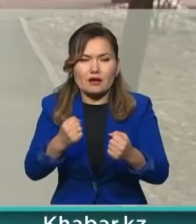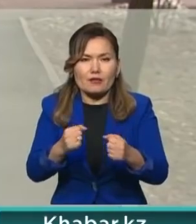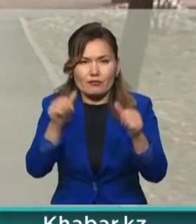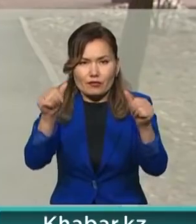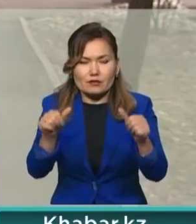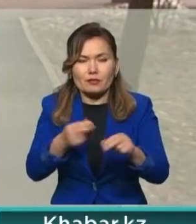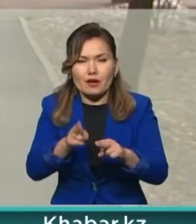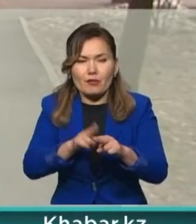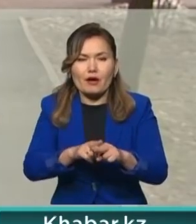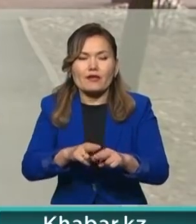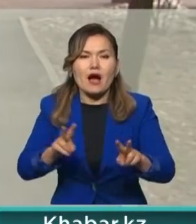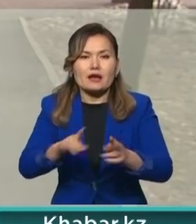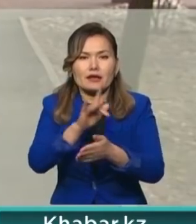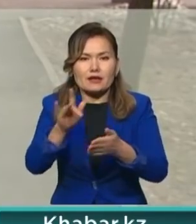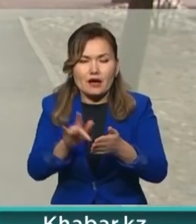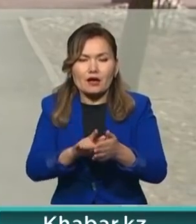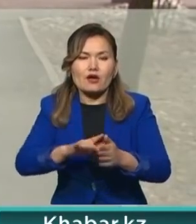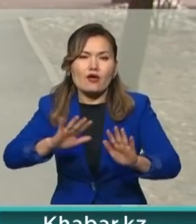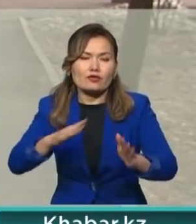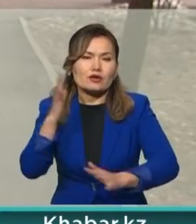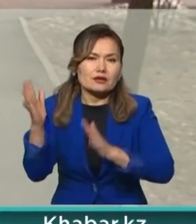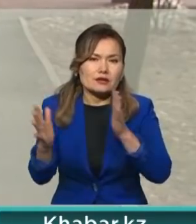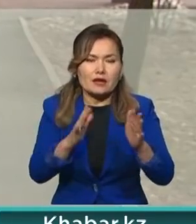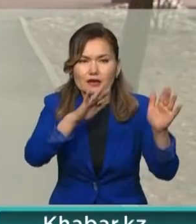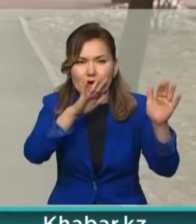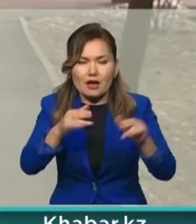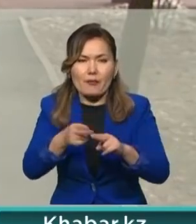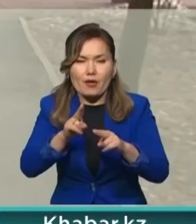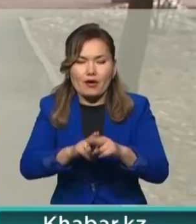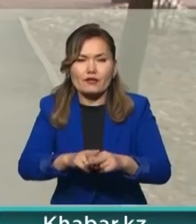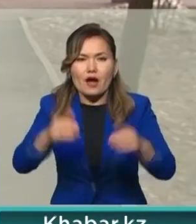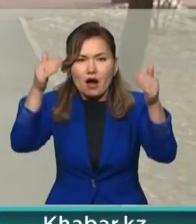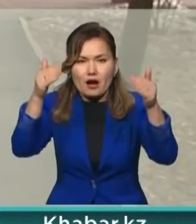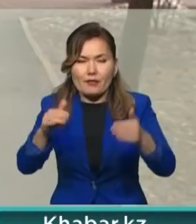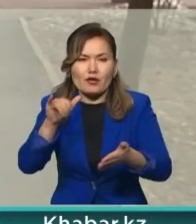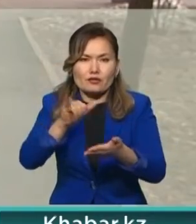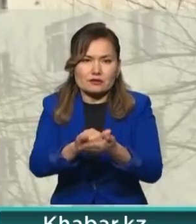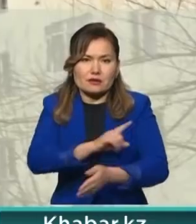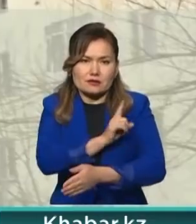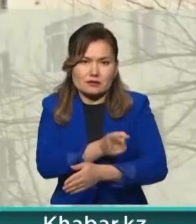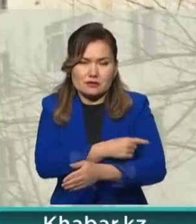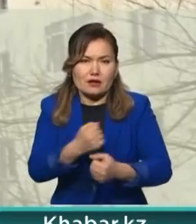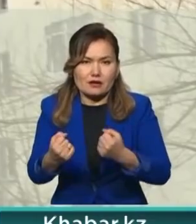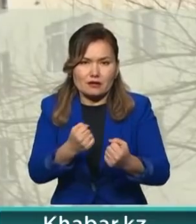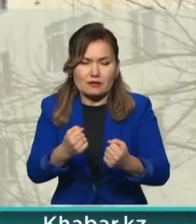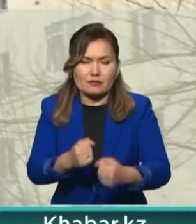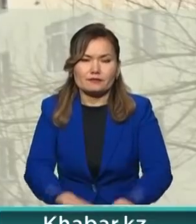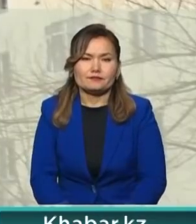райын ескердік. Қатты дауыл мен қалың қар жауса да төтеп бере алатындай етіп орнаттық. Да нет, считаю, что